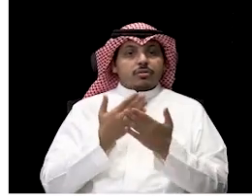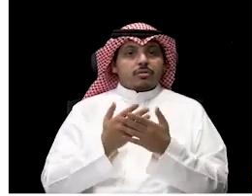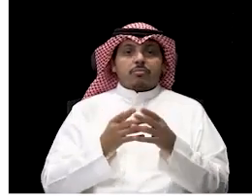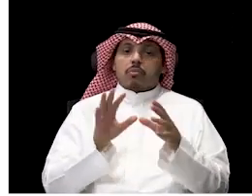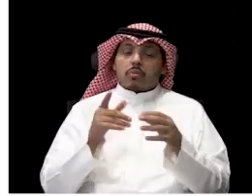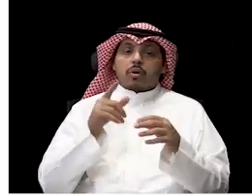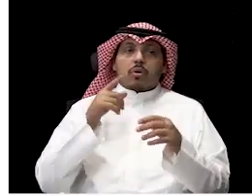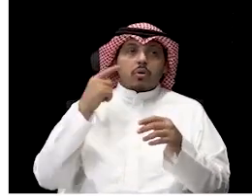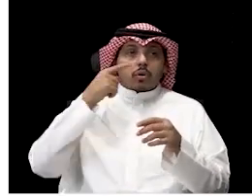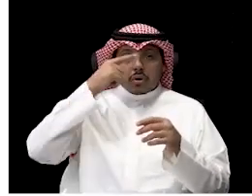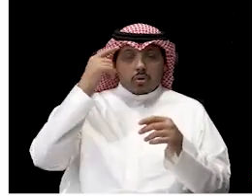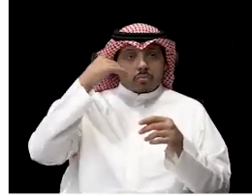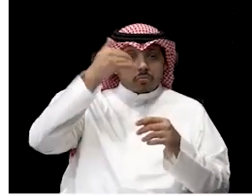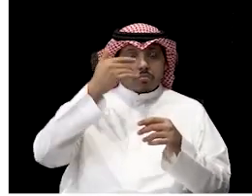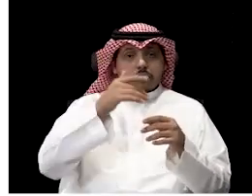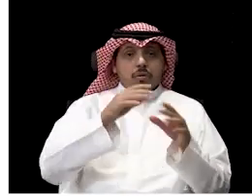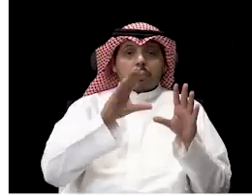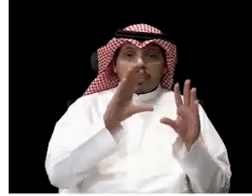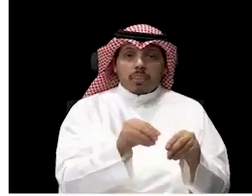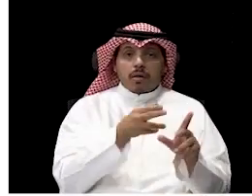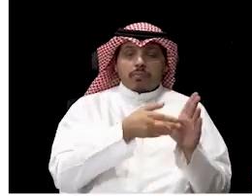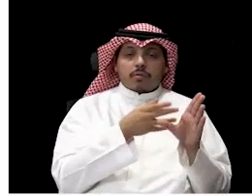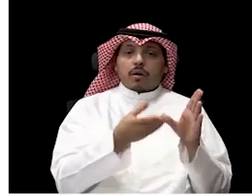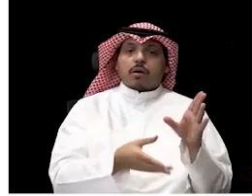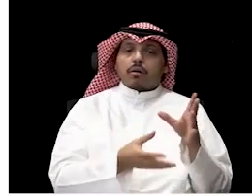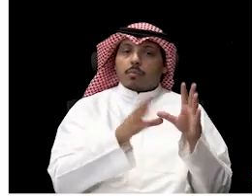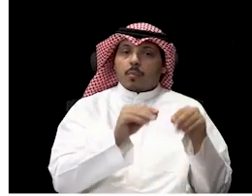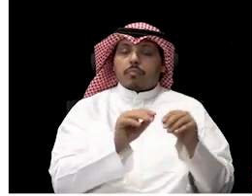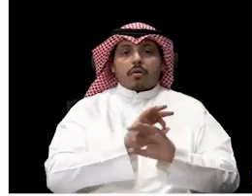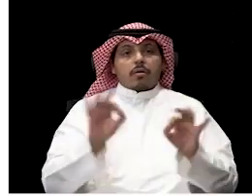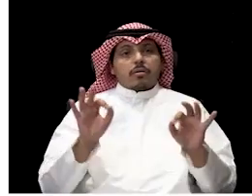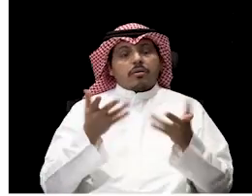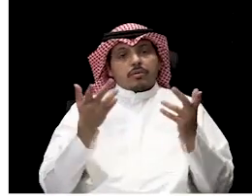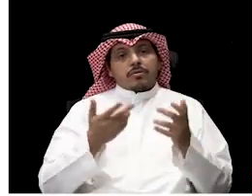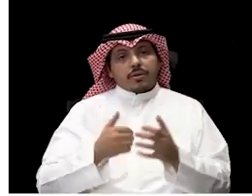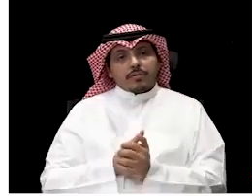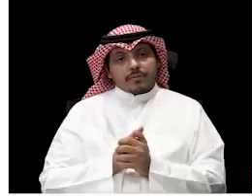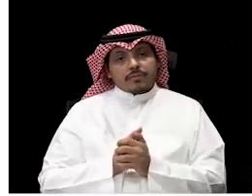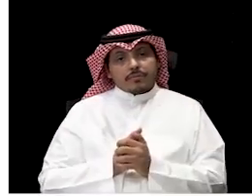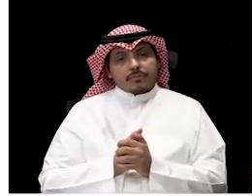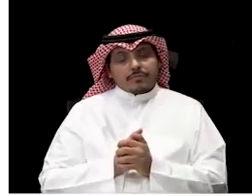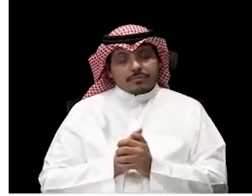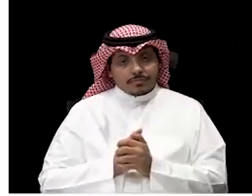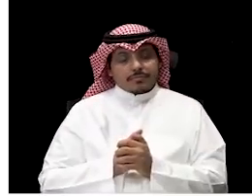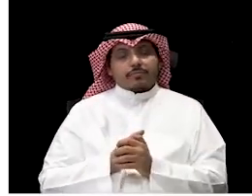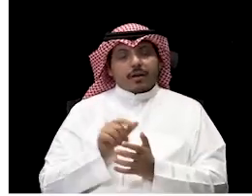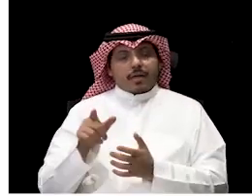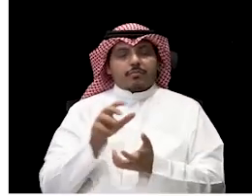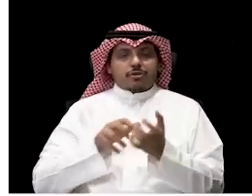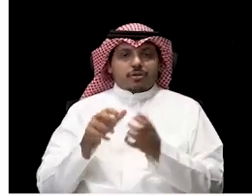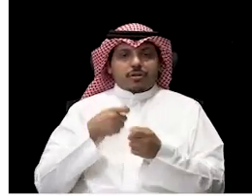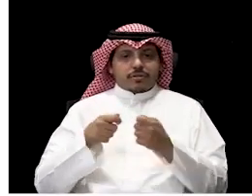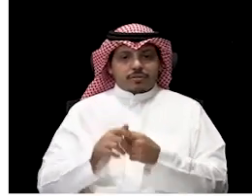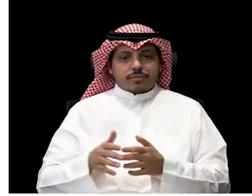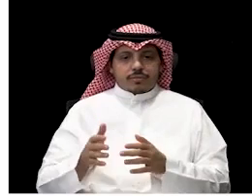ما. إذن هذا بالنسبة لماذا يعد الاعتماد على النفط مصدر الرئيس للدخل مشكلة